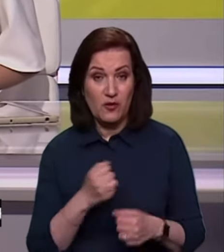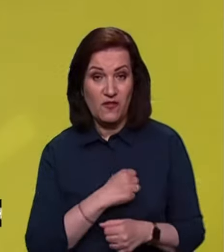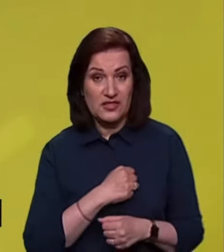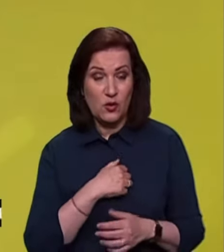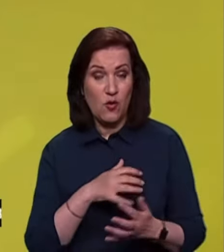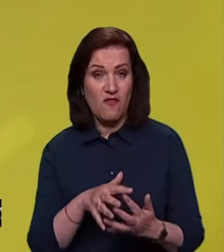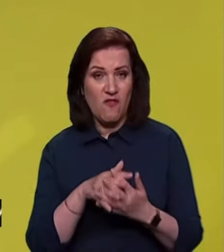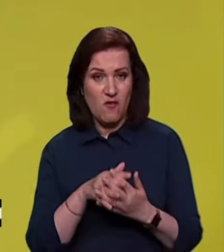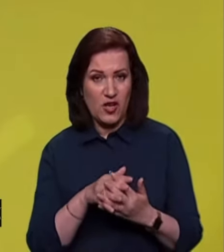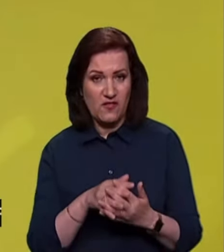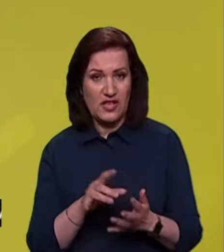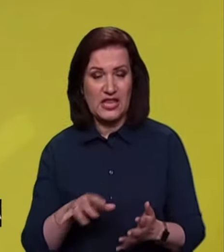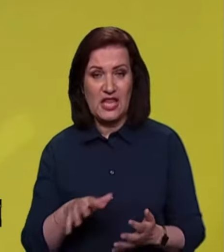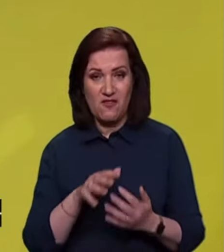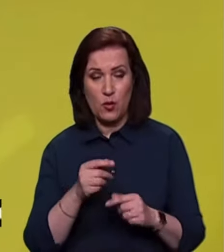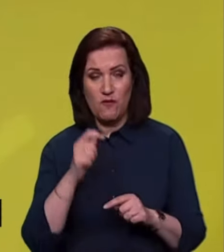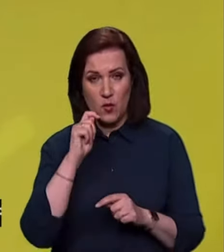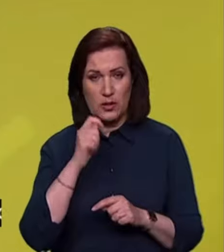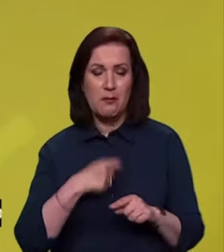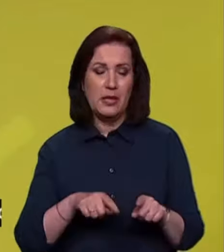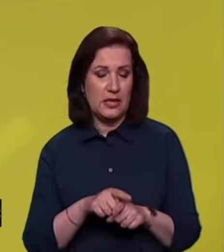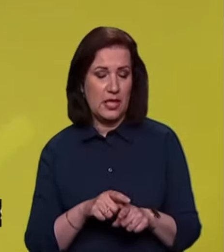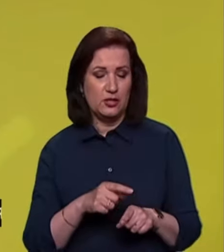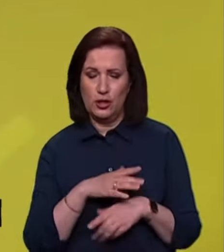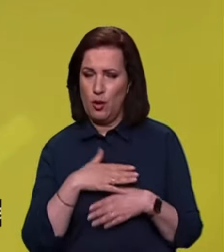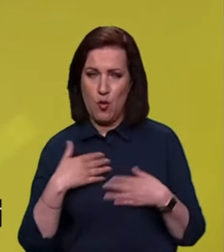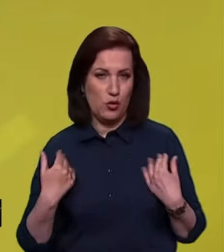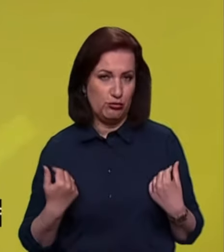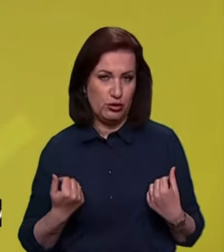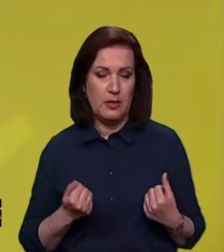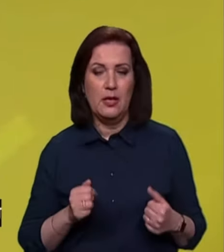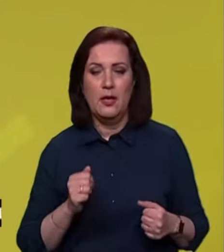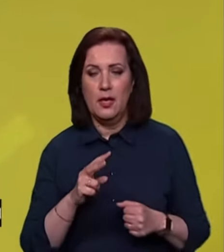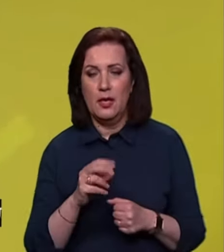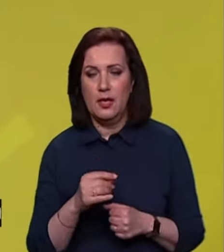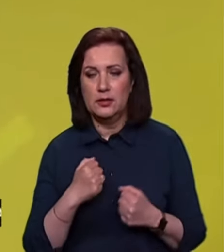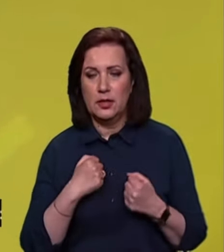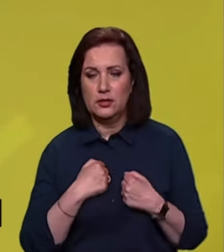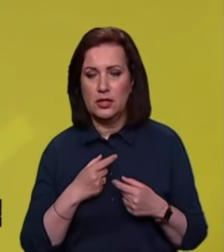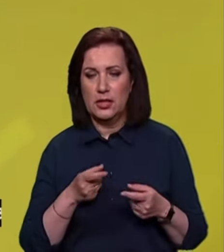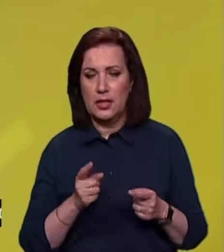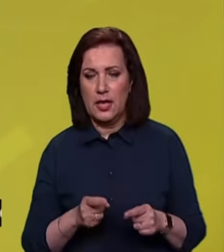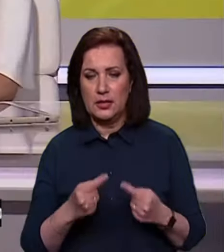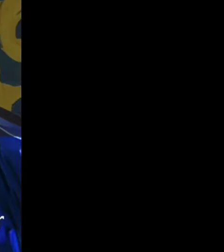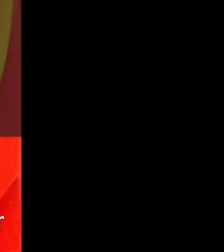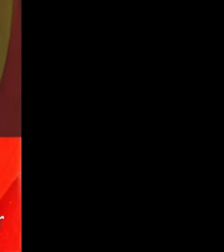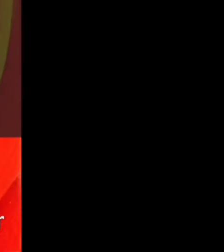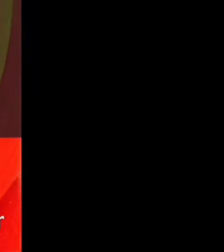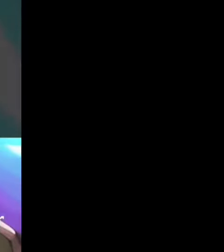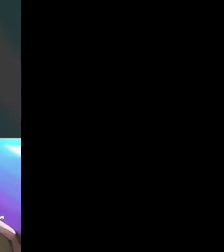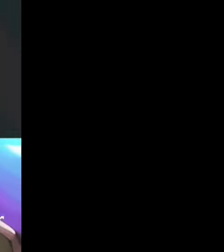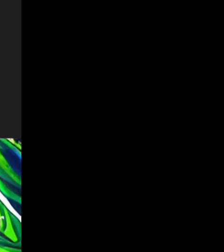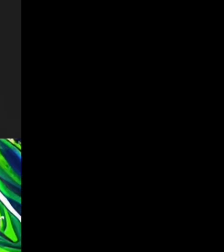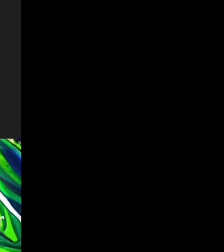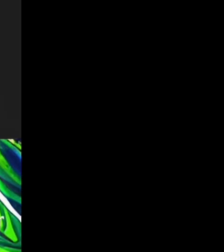військові воювали на фронті в Україні. Ми теж насправді не хочемо, але, на жаль, реальність інша.